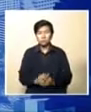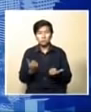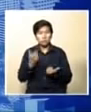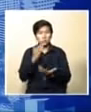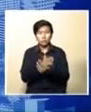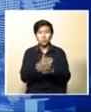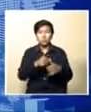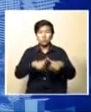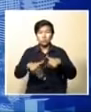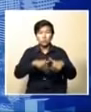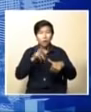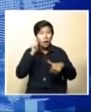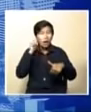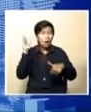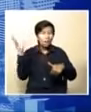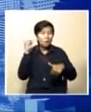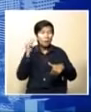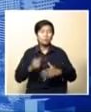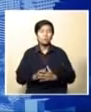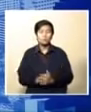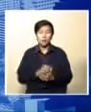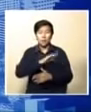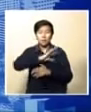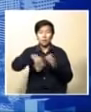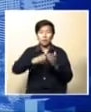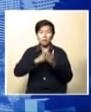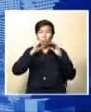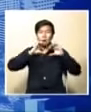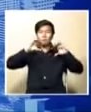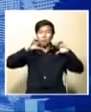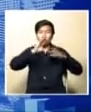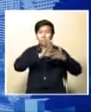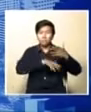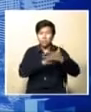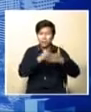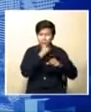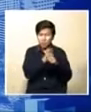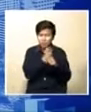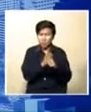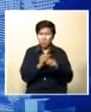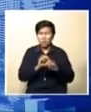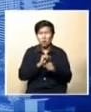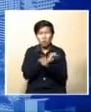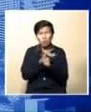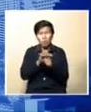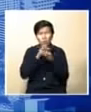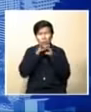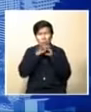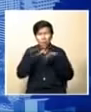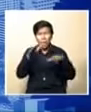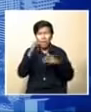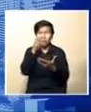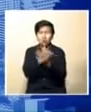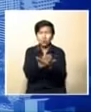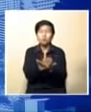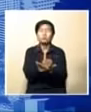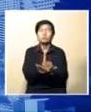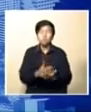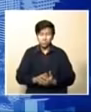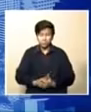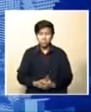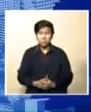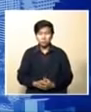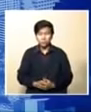พี่น้องประชาชนที่ให้ความร่วมมืออย่างดีนะครับขอขอบคุณเจ้าหน้าที่ทุกฝ่ายที่ร่วมกันปฏิบัติงานผมอยากเรียนพี่น้องประชาชนนะ